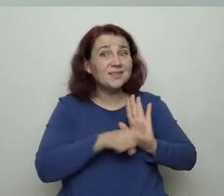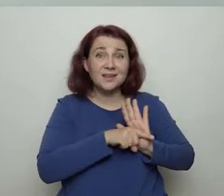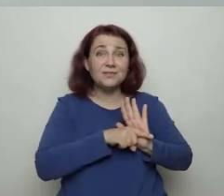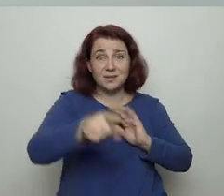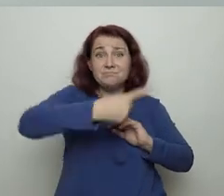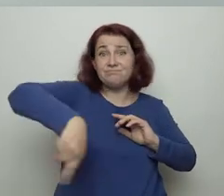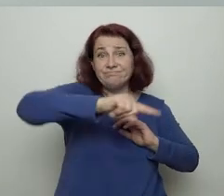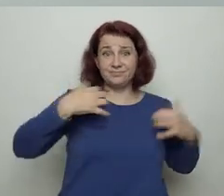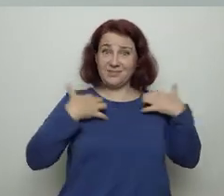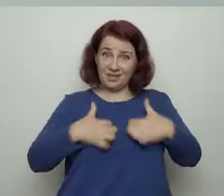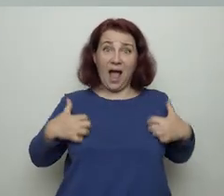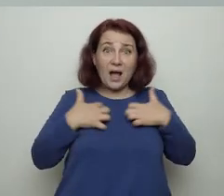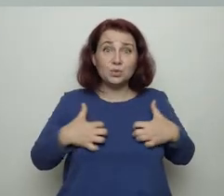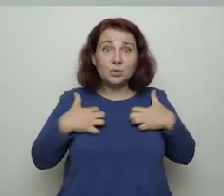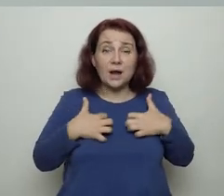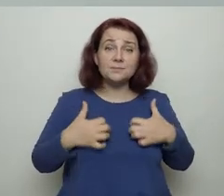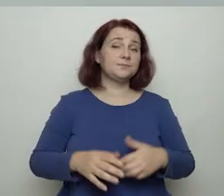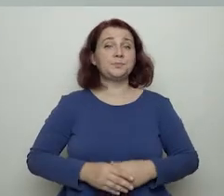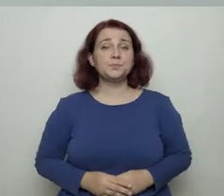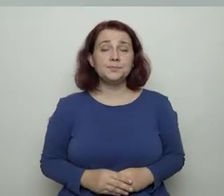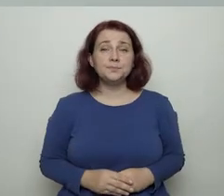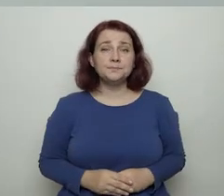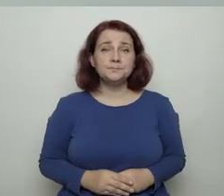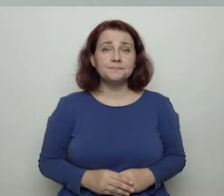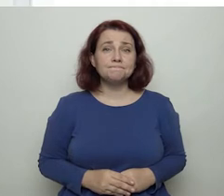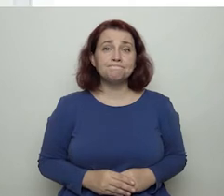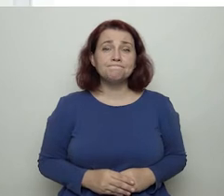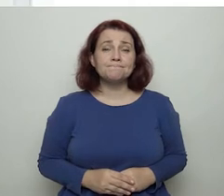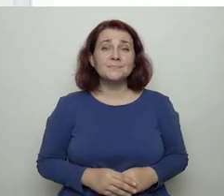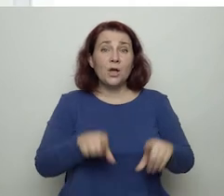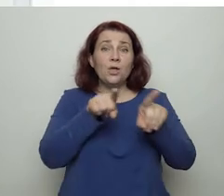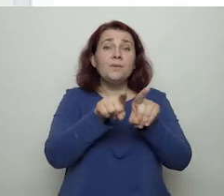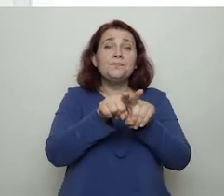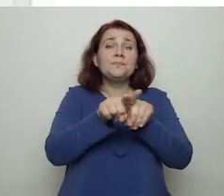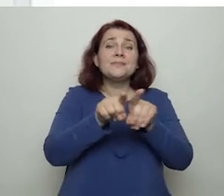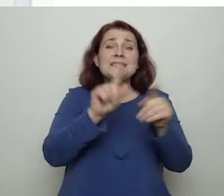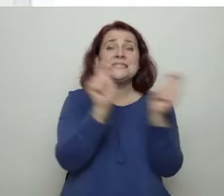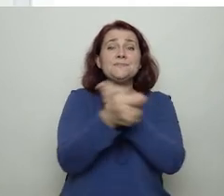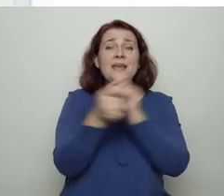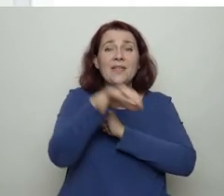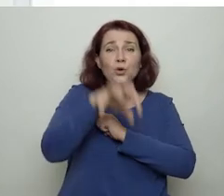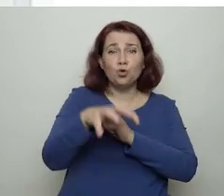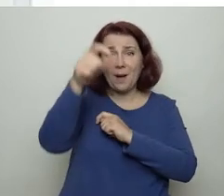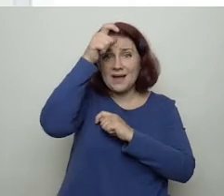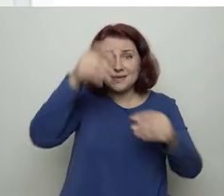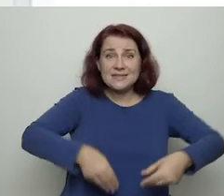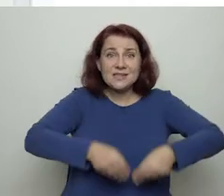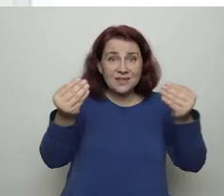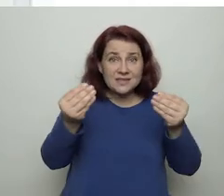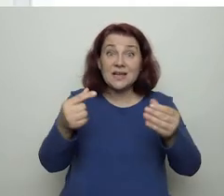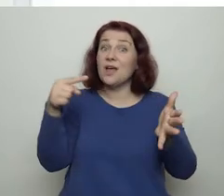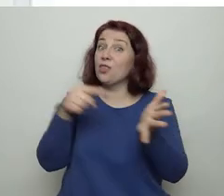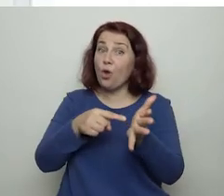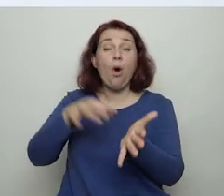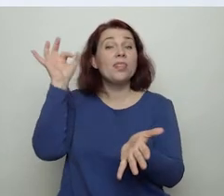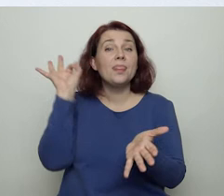niekorzystny to wszystko co się w naturze dzieje szeroko rozumiany zmiany cywilizacyjne to niewątpliwie